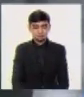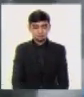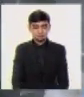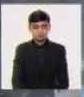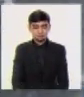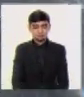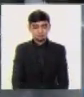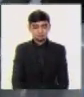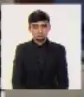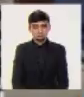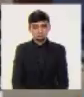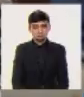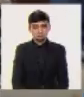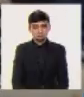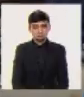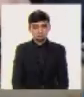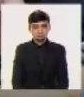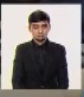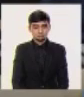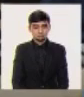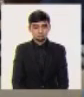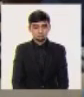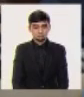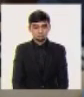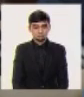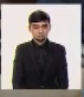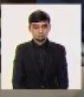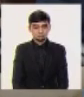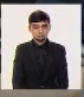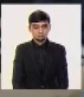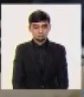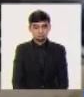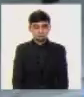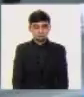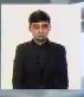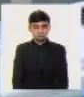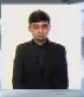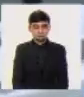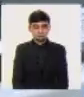Жанна Рахимжанова, Асим Караулова, Ирбулат Сирикбай, Ермек Махметов, Информбюро, Акмолинская область.